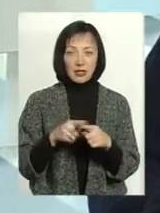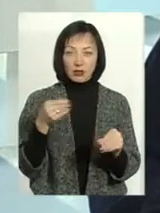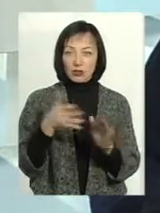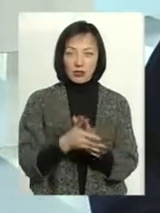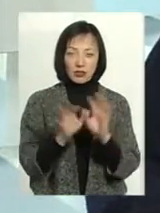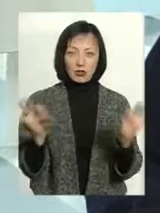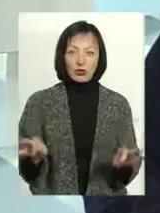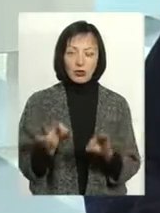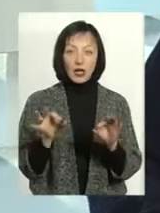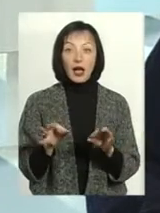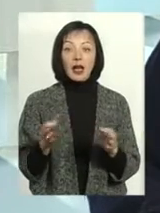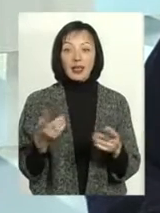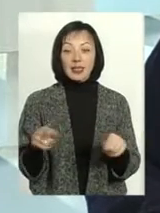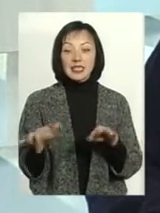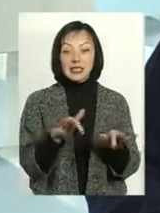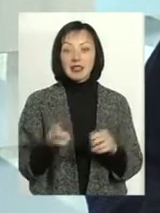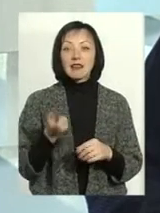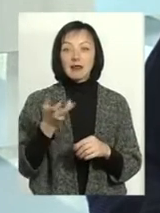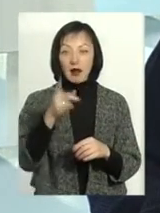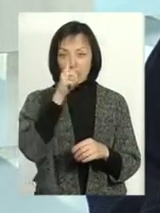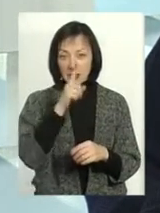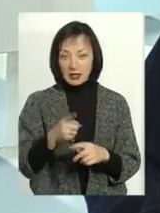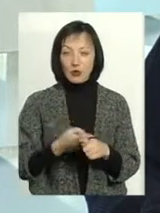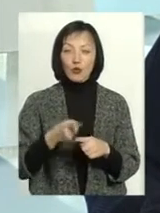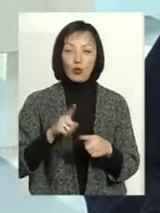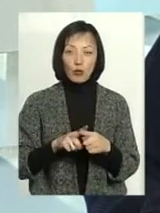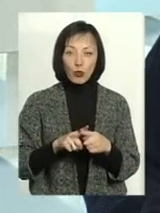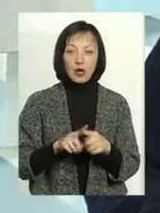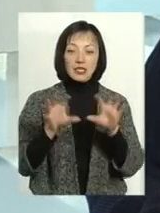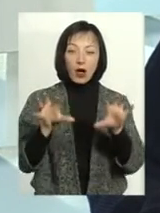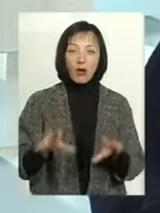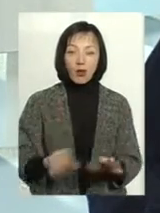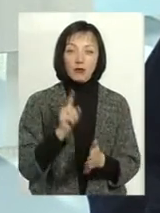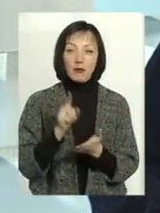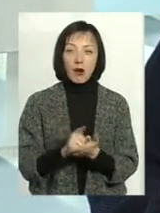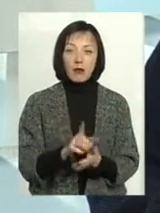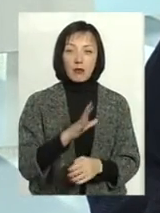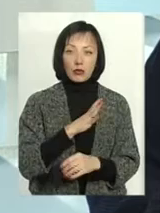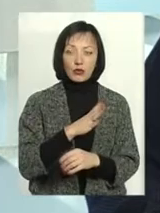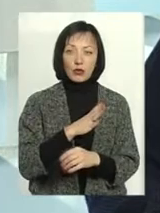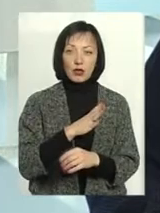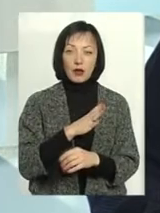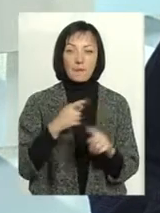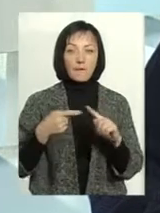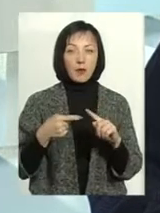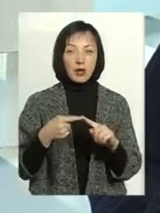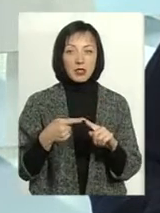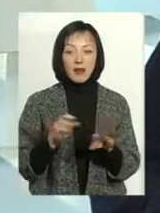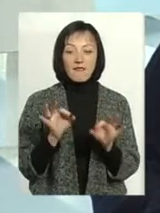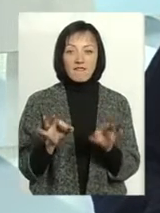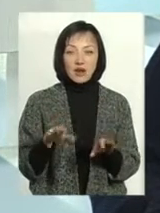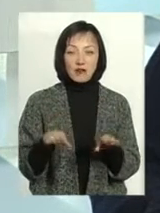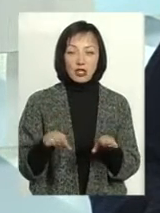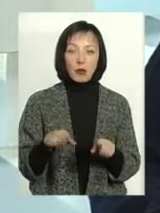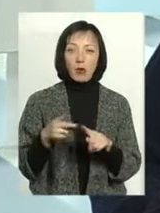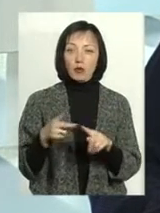грошей, ну і так далі, які діяли кілька місяців. Тому і закон він має бути, по-перше, виваженим, по-друге,